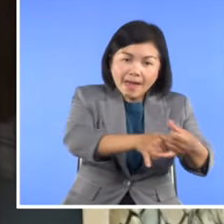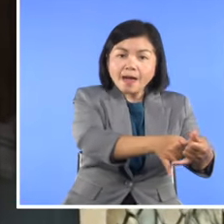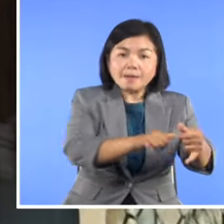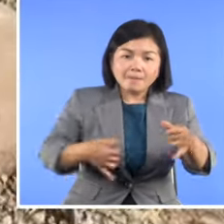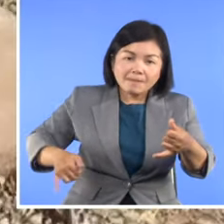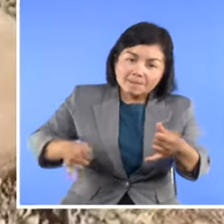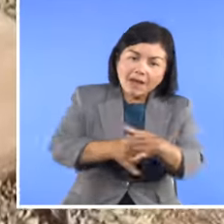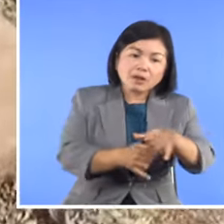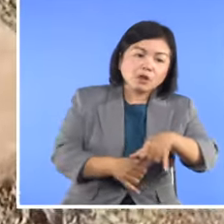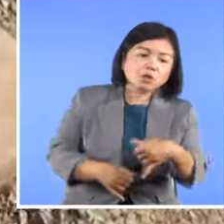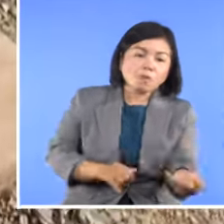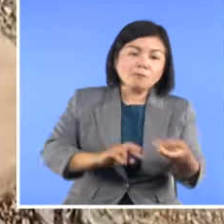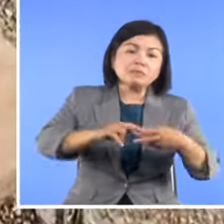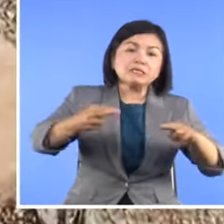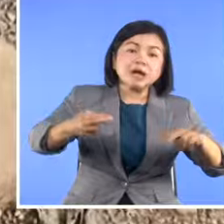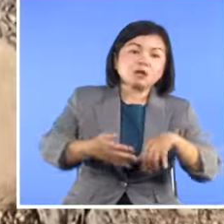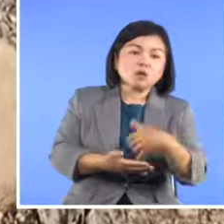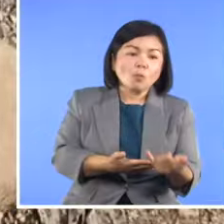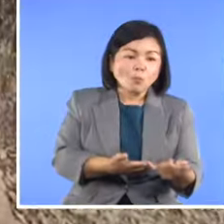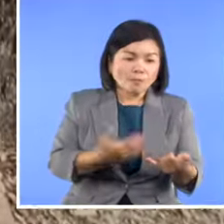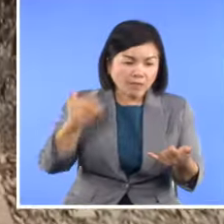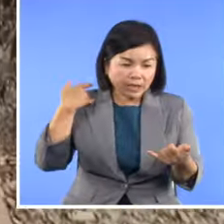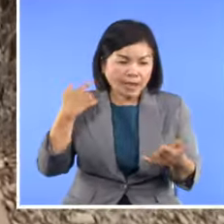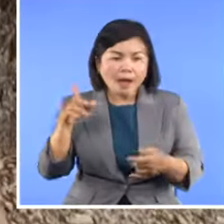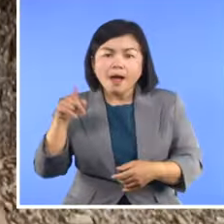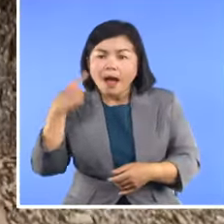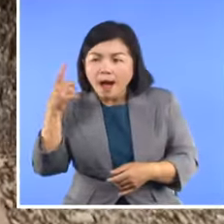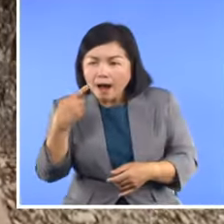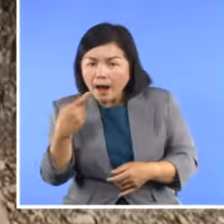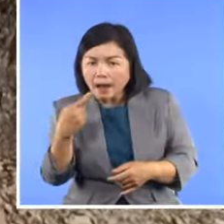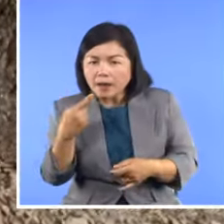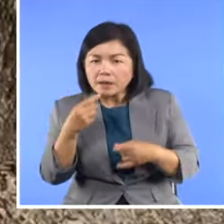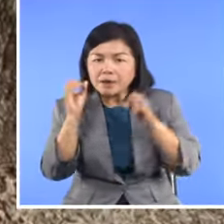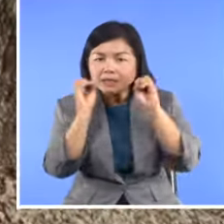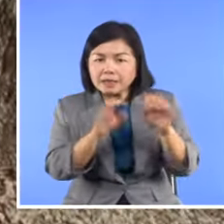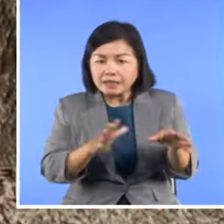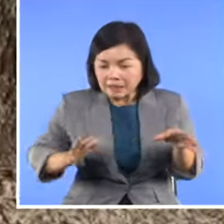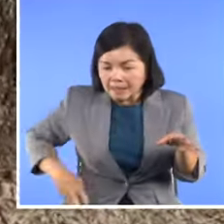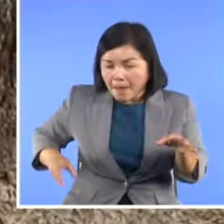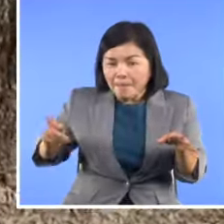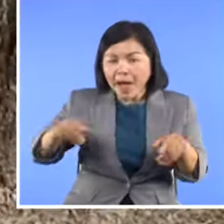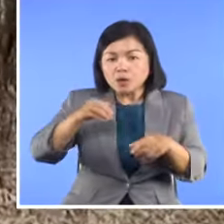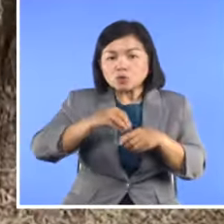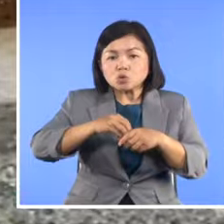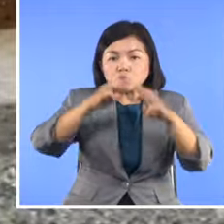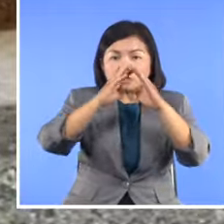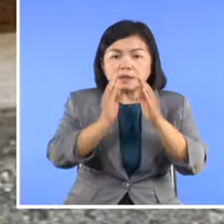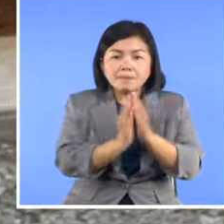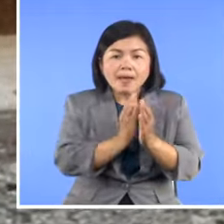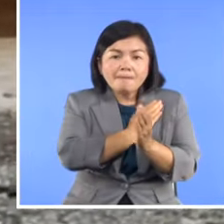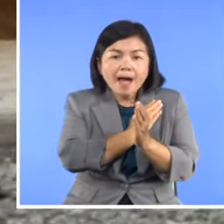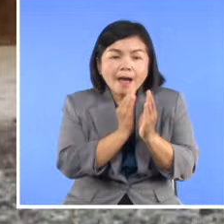ยเนี่ยสะดุดมันก็ล้มลงประเด็นก็คือว่าใครที่เอาหมาไปปล่อยนะครับที่วัดใหม่นาบุญเนี่ยอยู่ที่ตำบลกรอกส